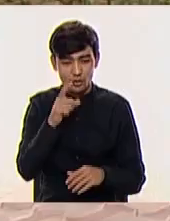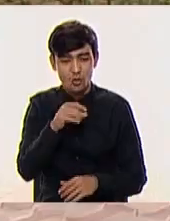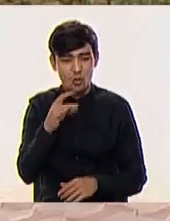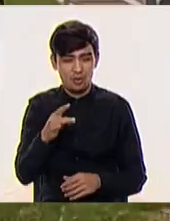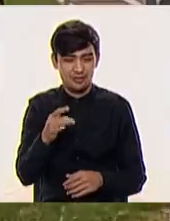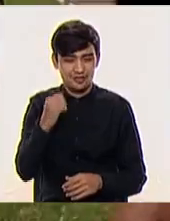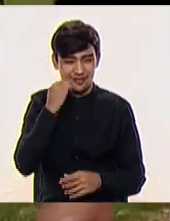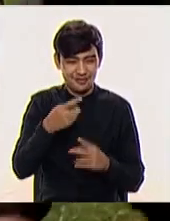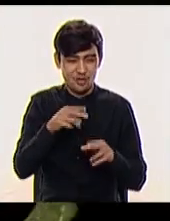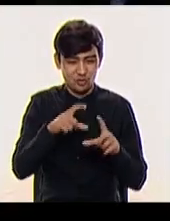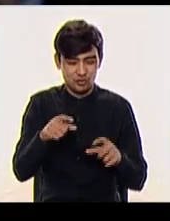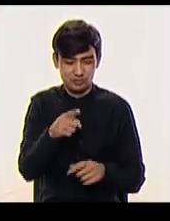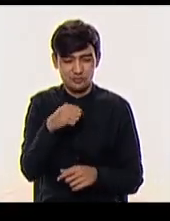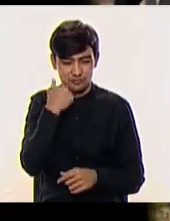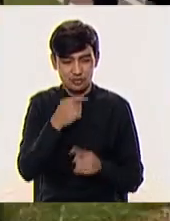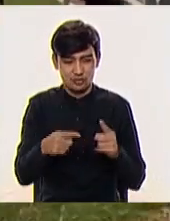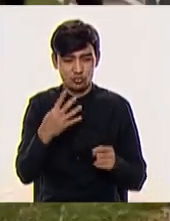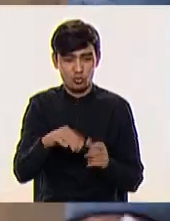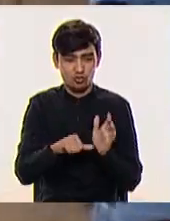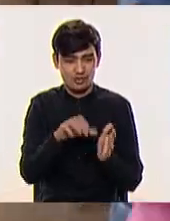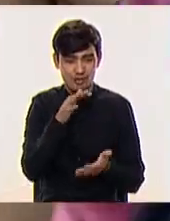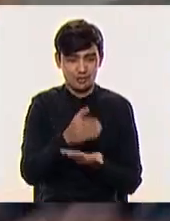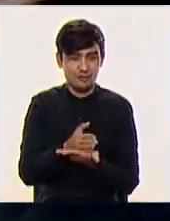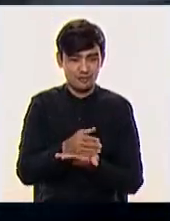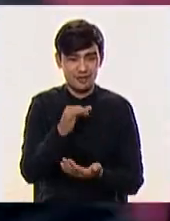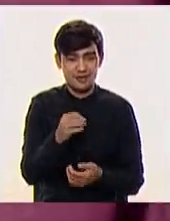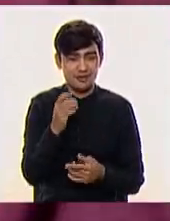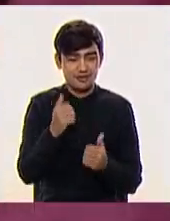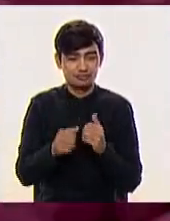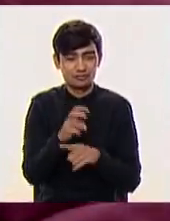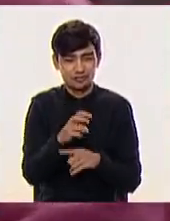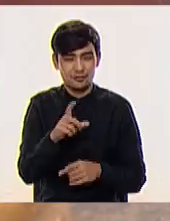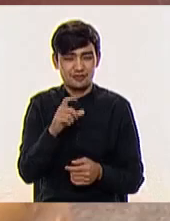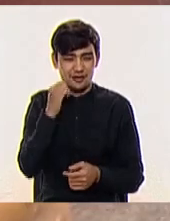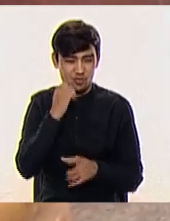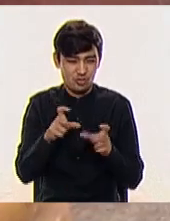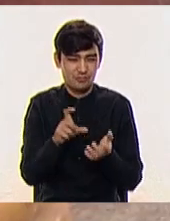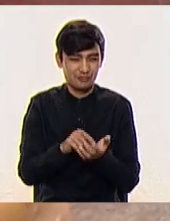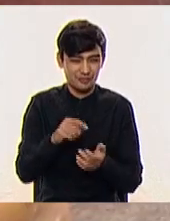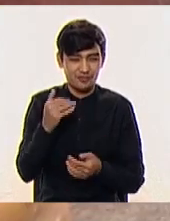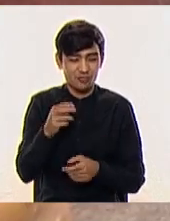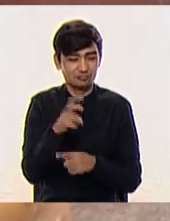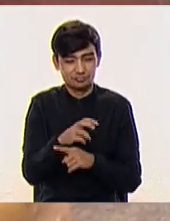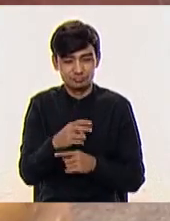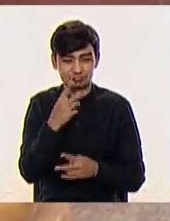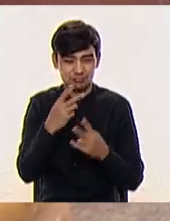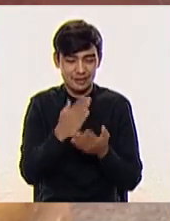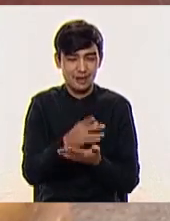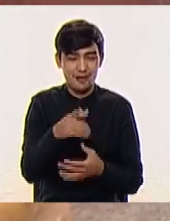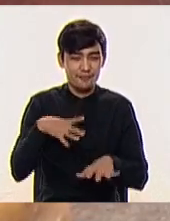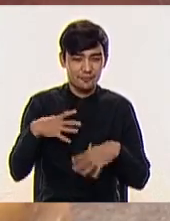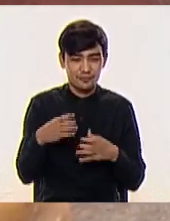хору ветеранов в этом году исполняется 46 лет. Посещают его в основном пенсионеры, но репетировать коллективу